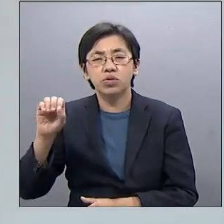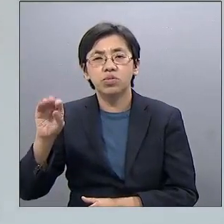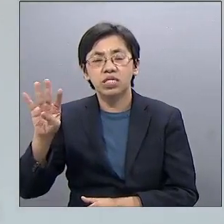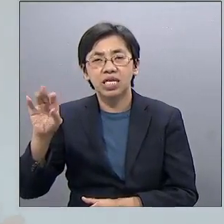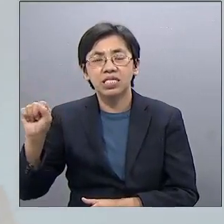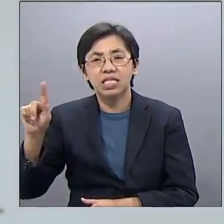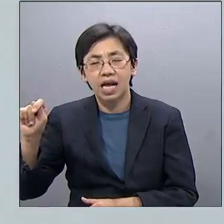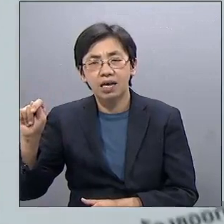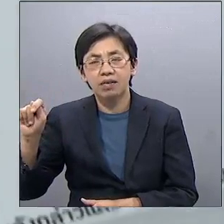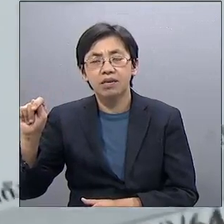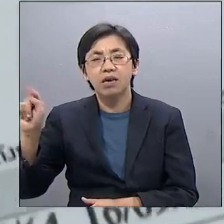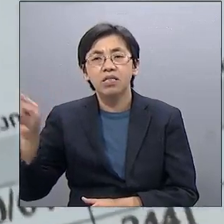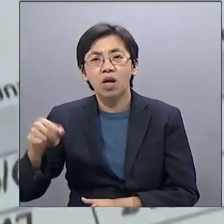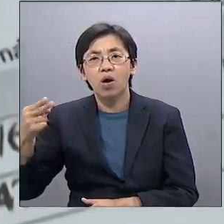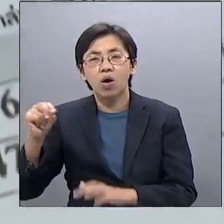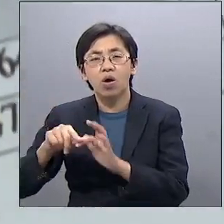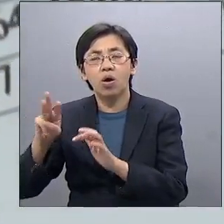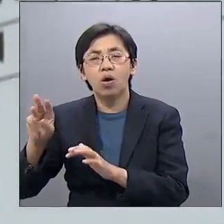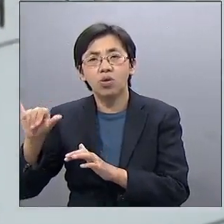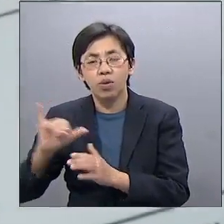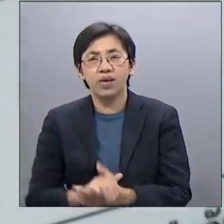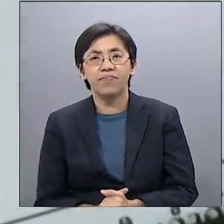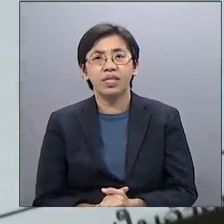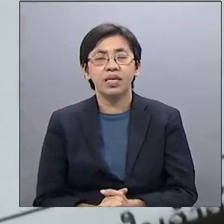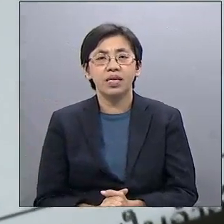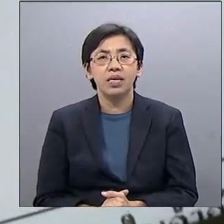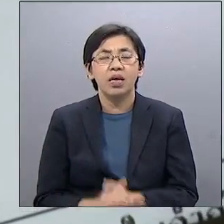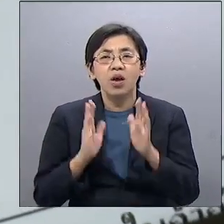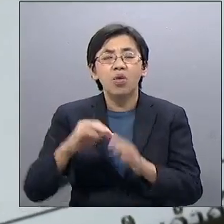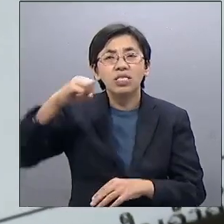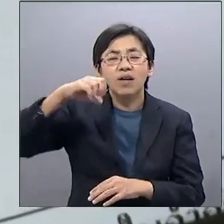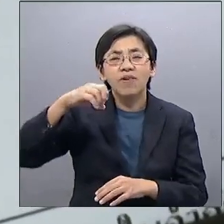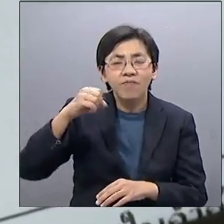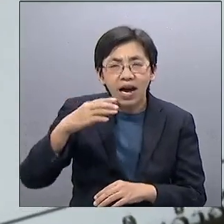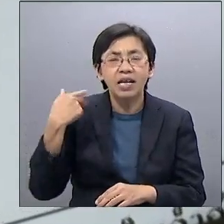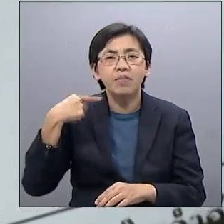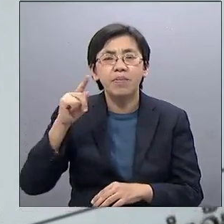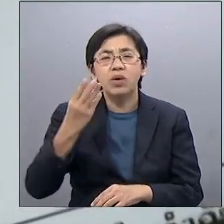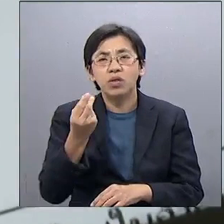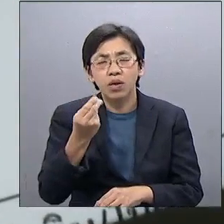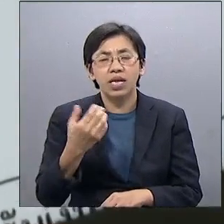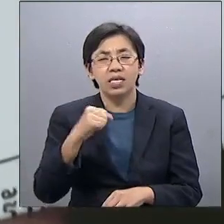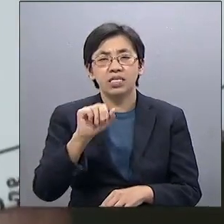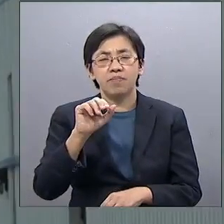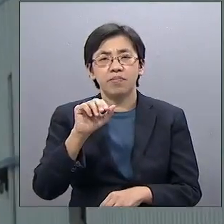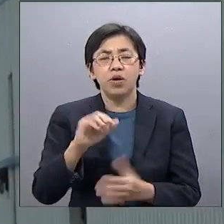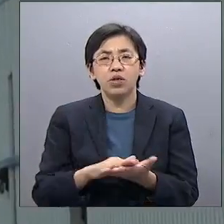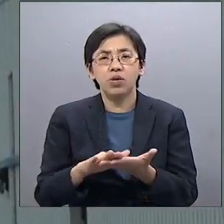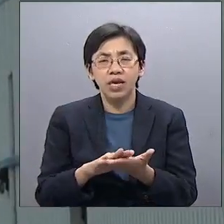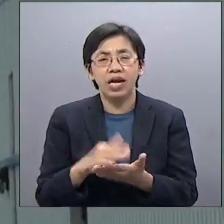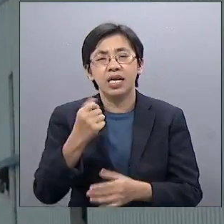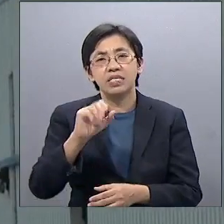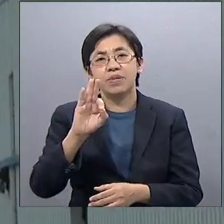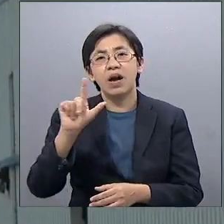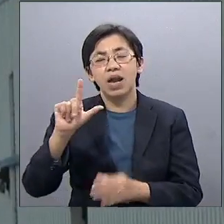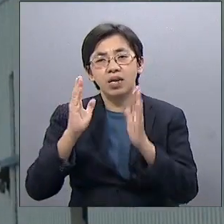สตางค์ต่อหน่วยโดยประเมินว่ามาตรการช่วยเหลือในครั้งนี้จะมีผู้ใช้ไฟฟ้าที่ได้รับประโยชน์ประมาณ 16เอ่อขออภัยค่ะ 19กว่า